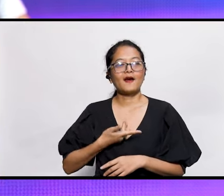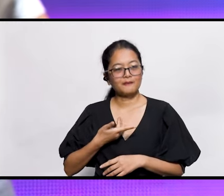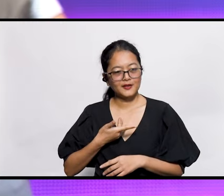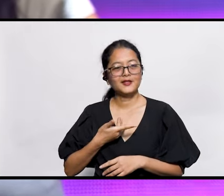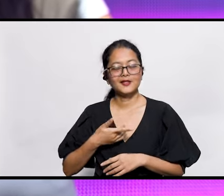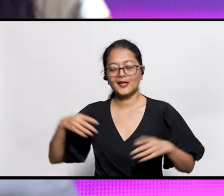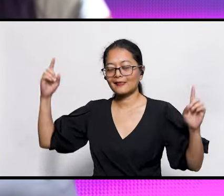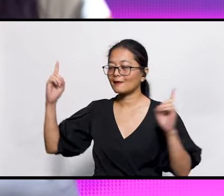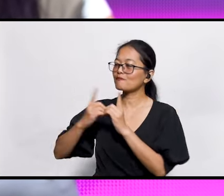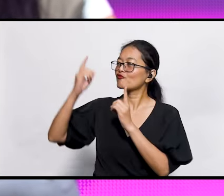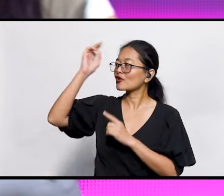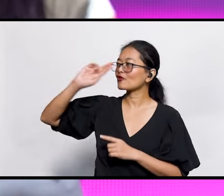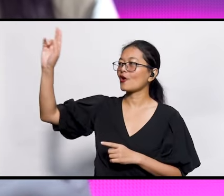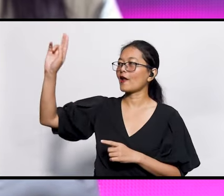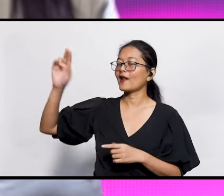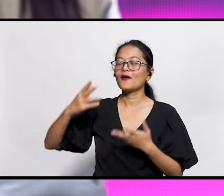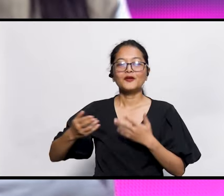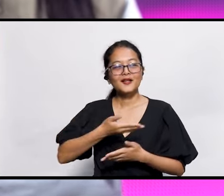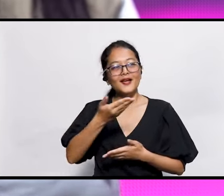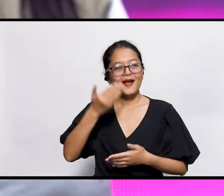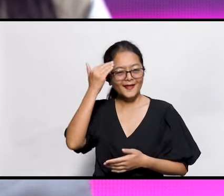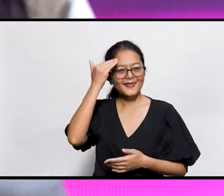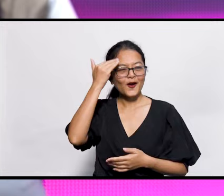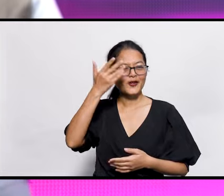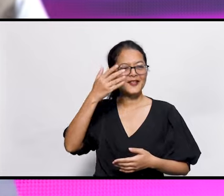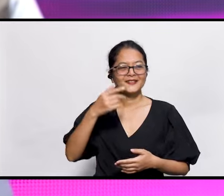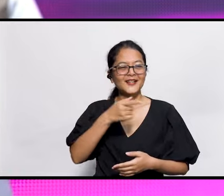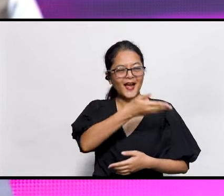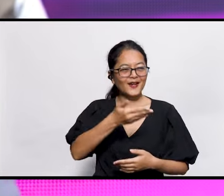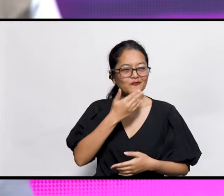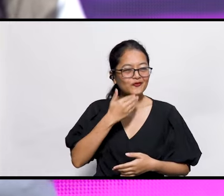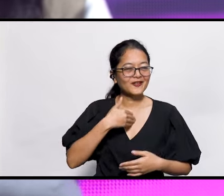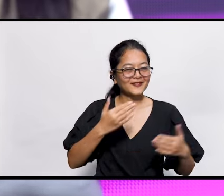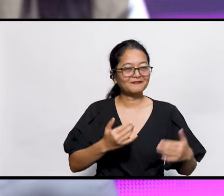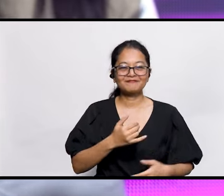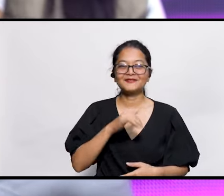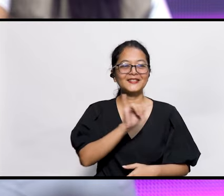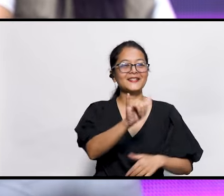yeriko anda sedang diruntuhkan kepada oleh Allah